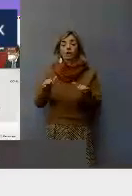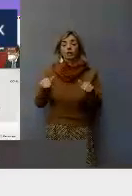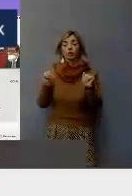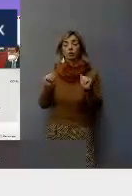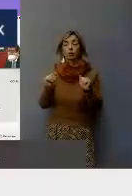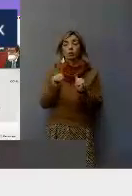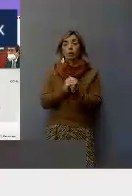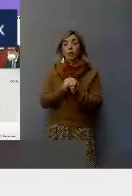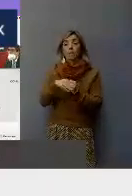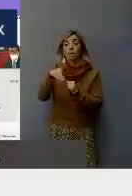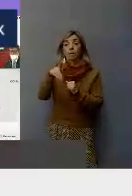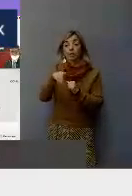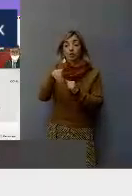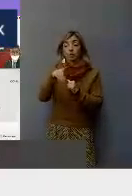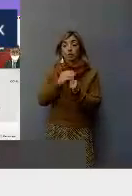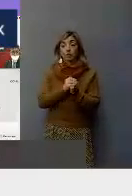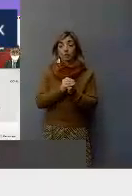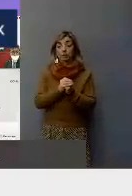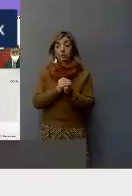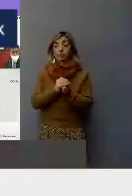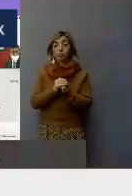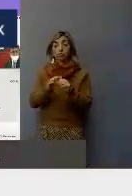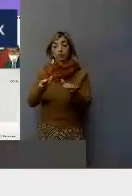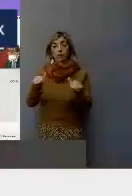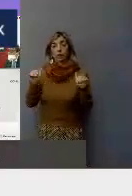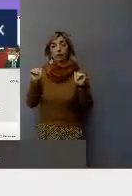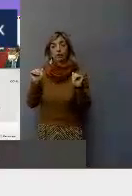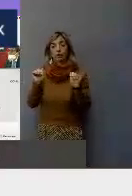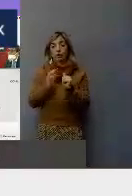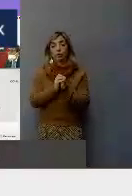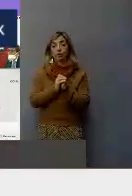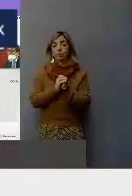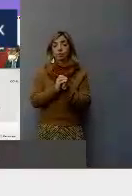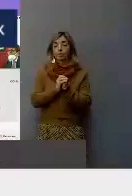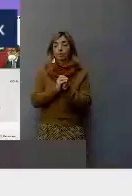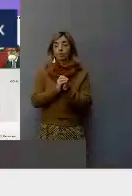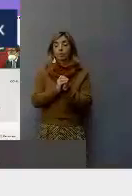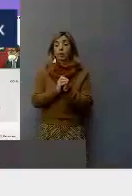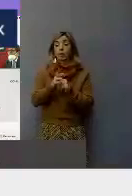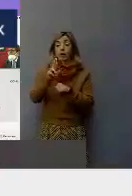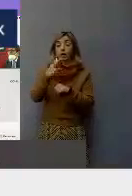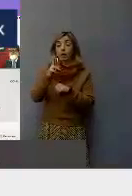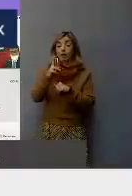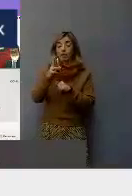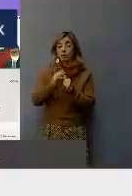consigliere pirondini astenuto consigliere remuzzi